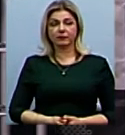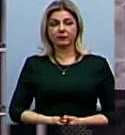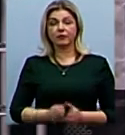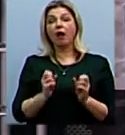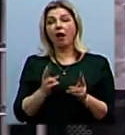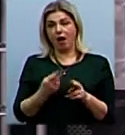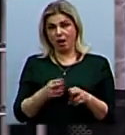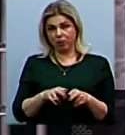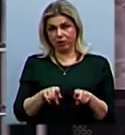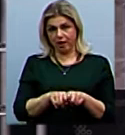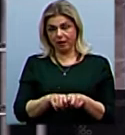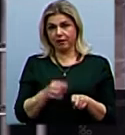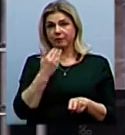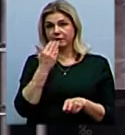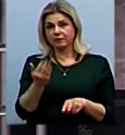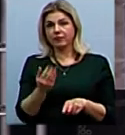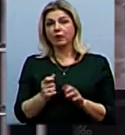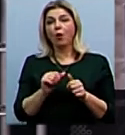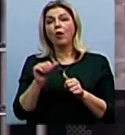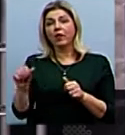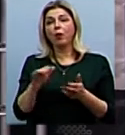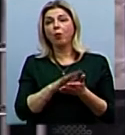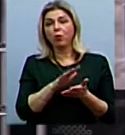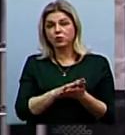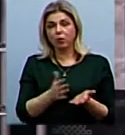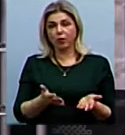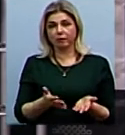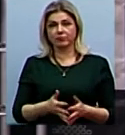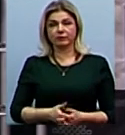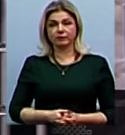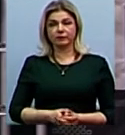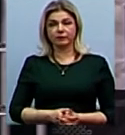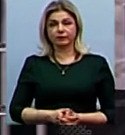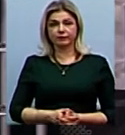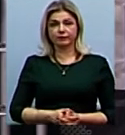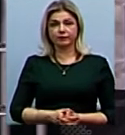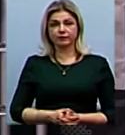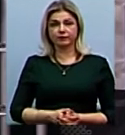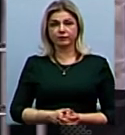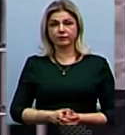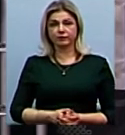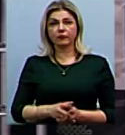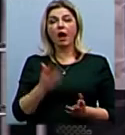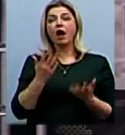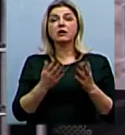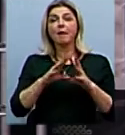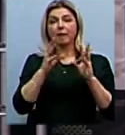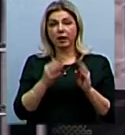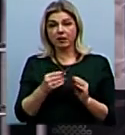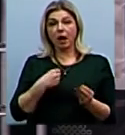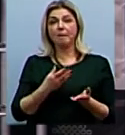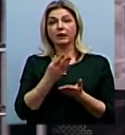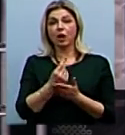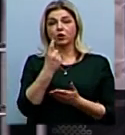так? Дякуємо. Отдельно мусор. А я... то было все вместе. Я платила